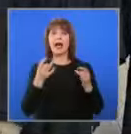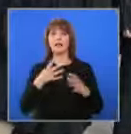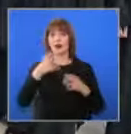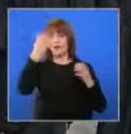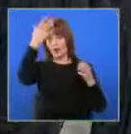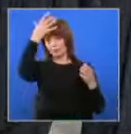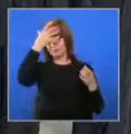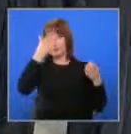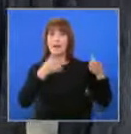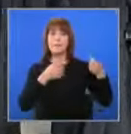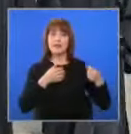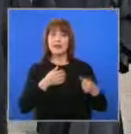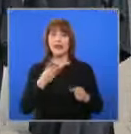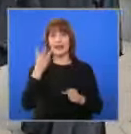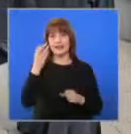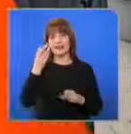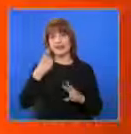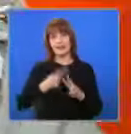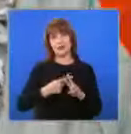юни.